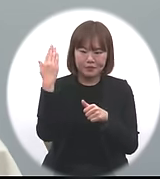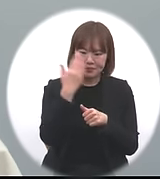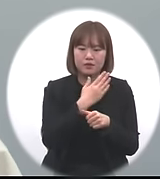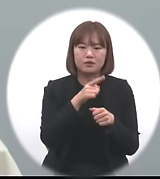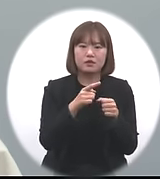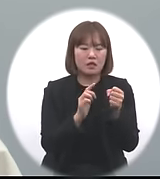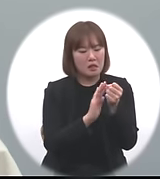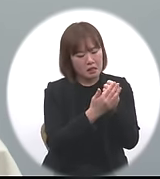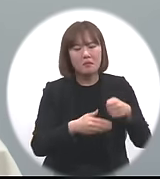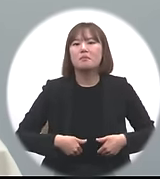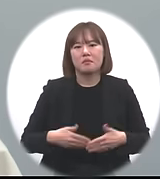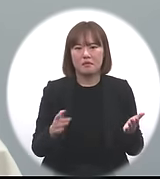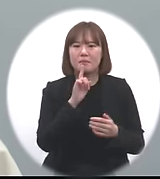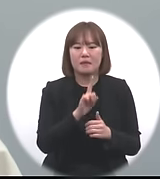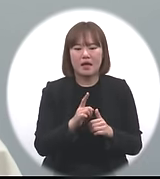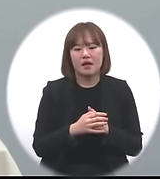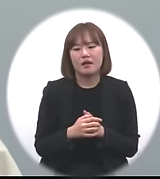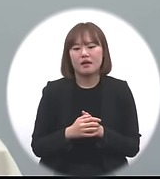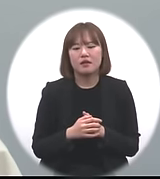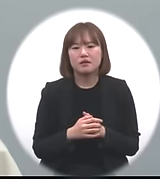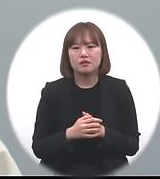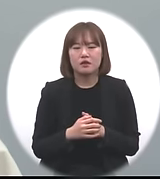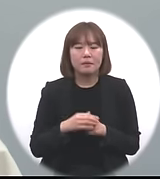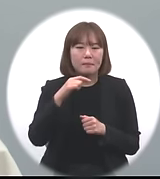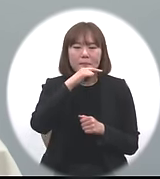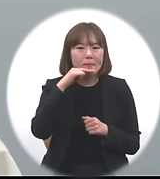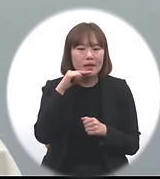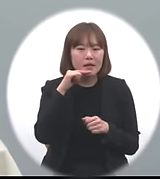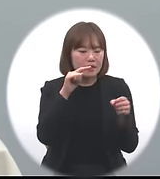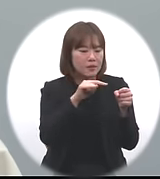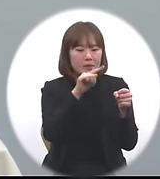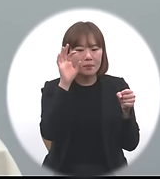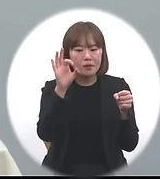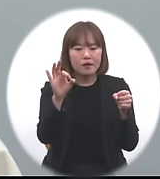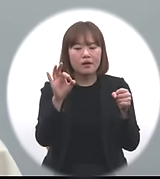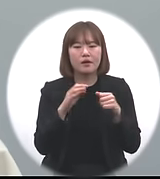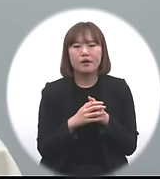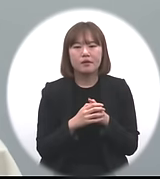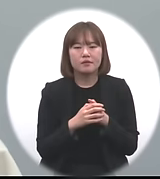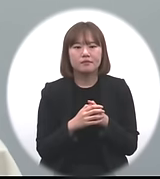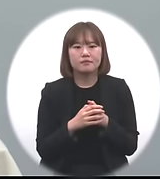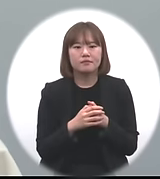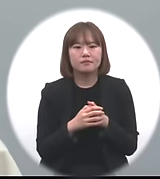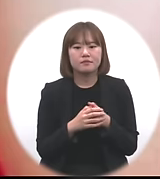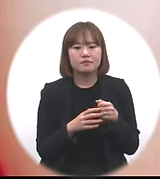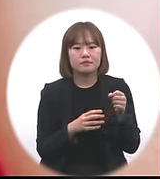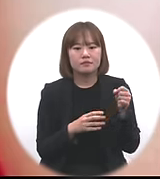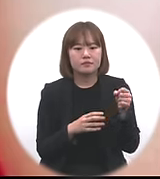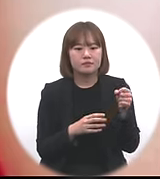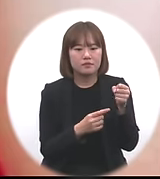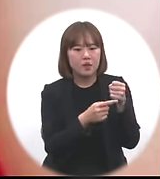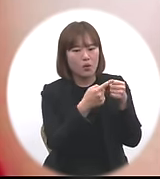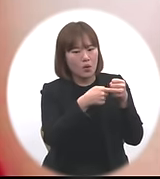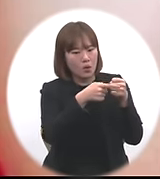깨끗해지는 부분이라 저기도 닦을 필요가 없는 자리예요. 닦아야 되는 자리는 저 빨간색 화살표 어디죠? 이와 잇몸의 경계부, 여기를